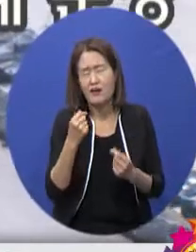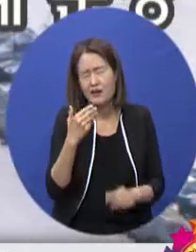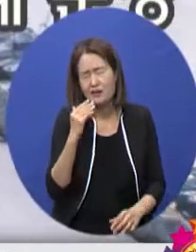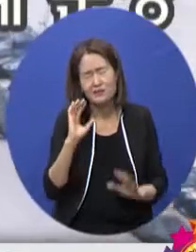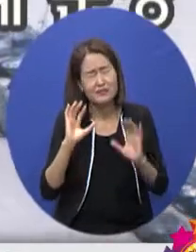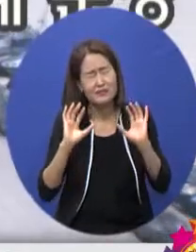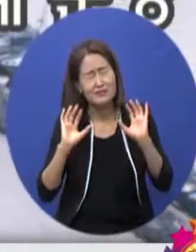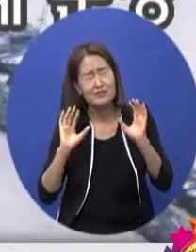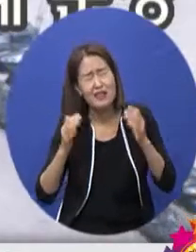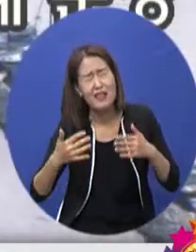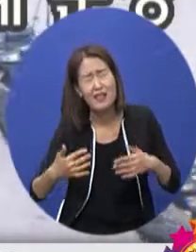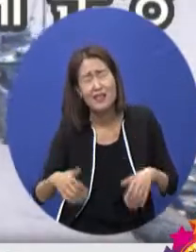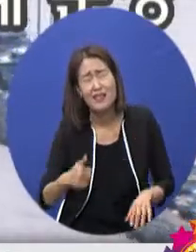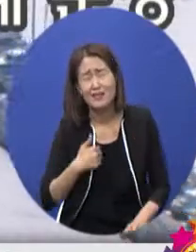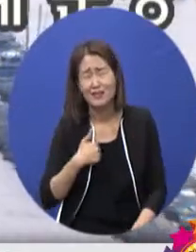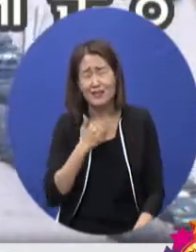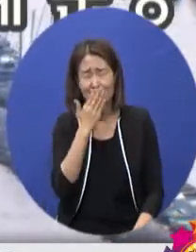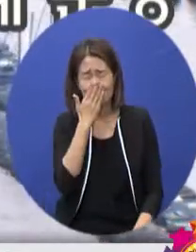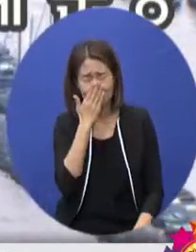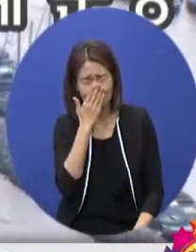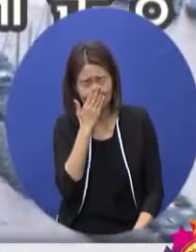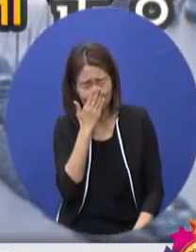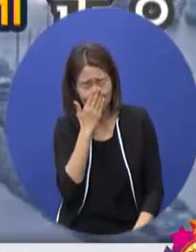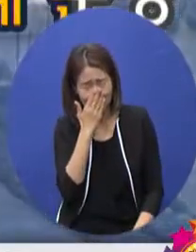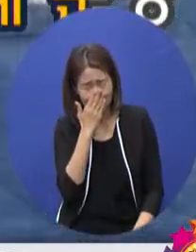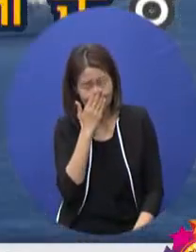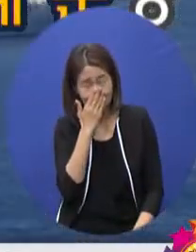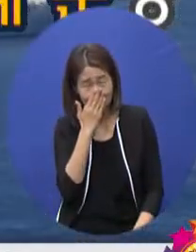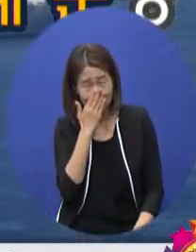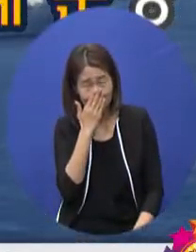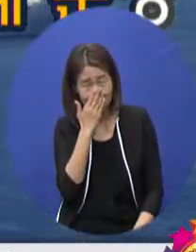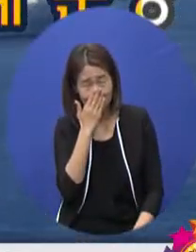열여덟 딸기 같은 어린 내